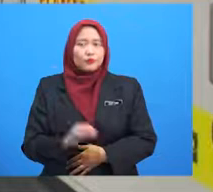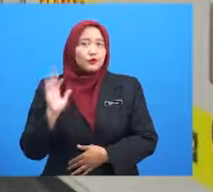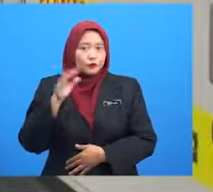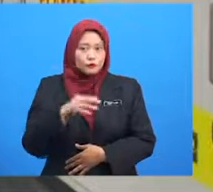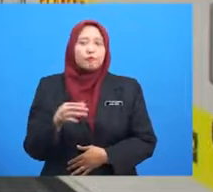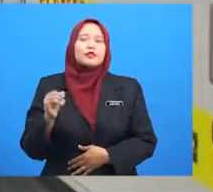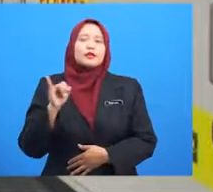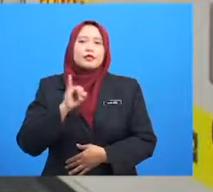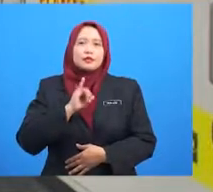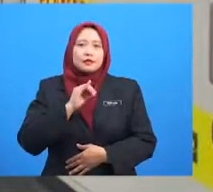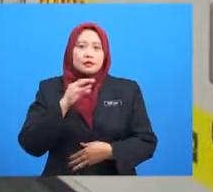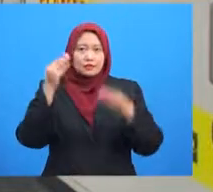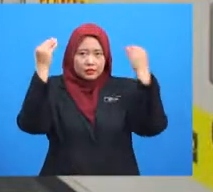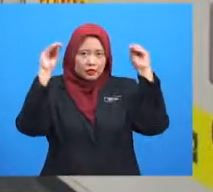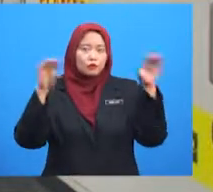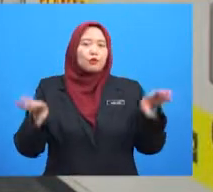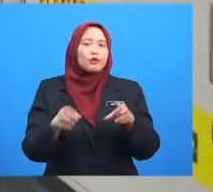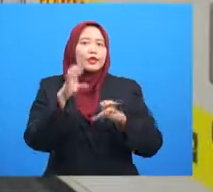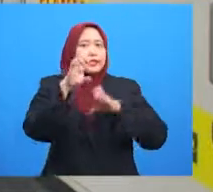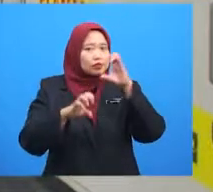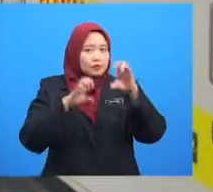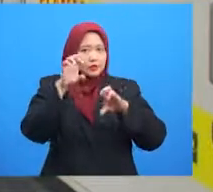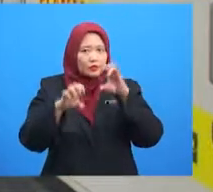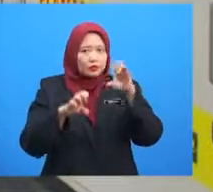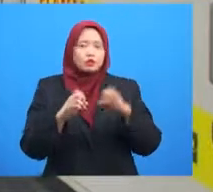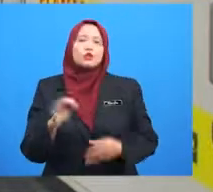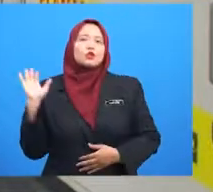yang buat eksperimen. Nak tengok tak? Jom.